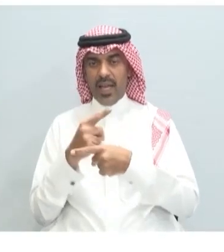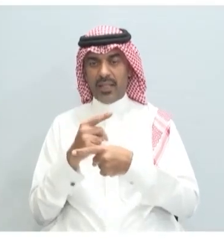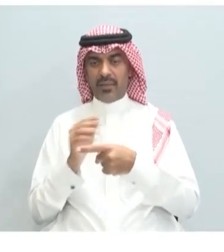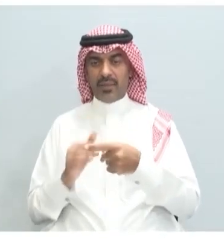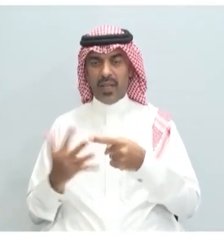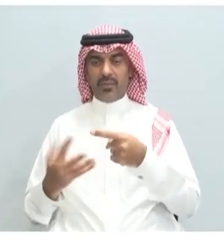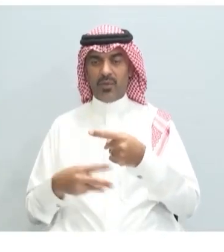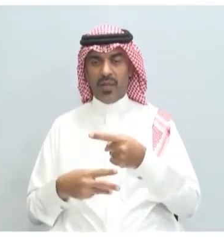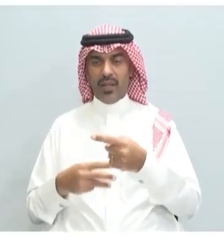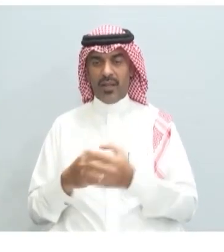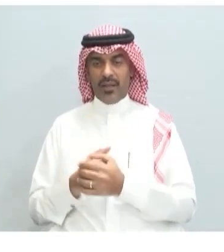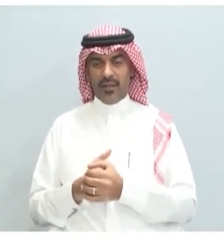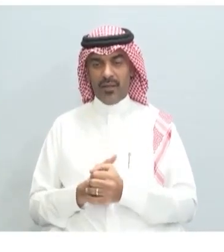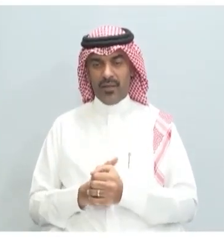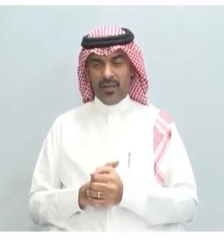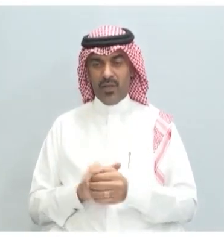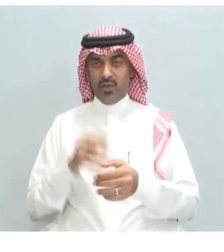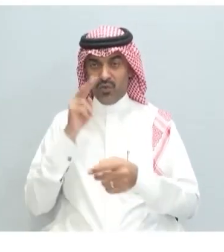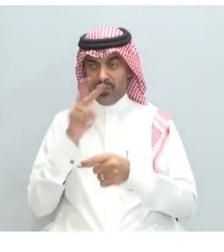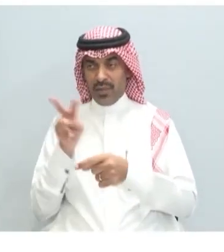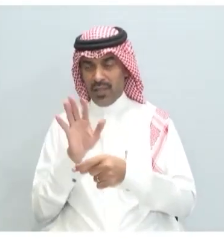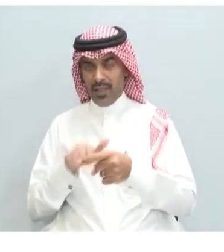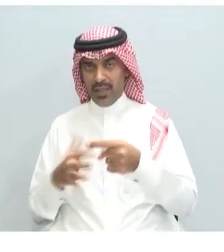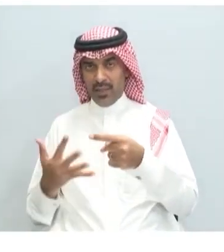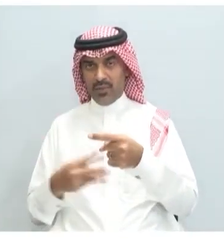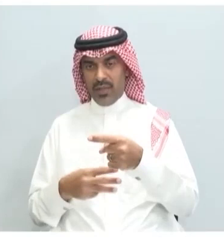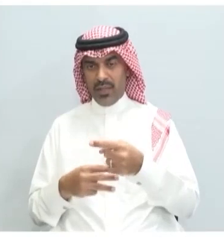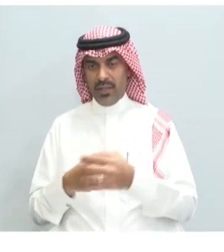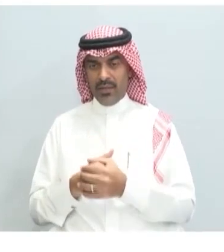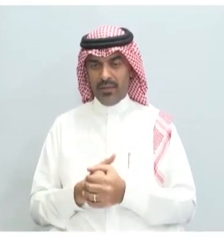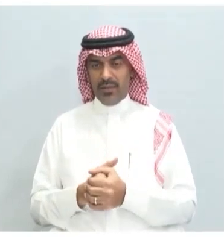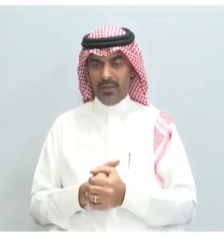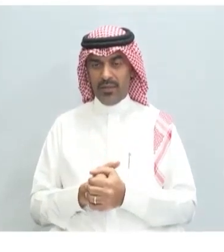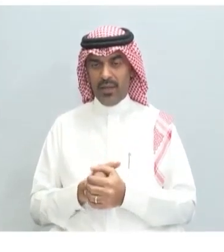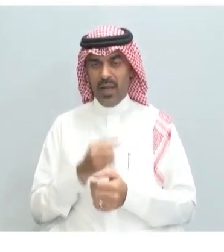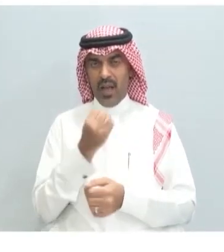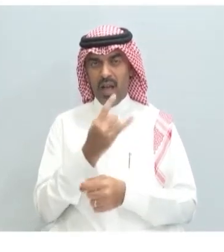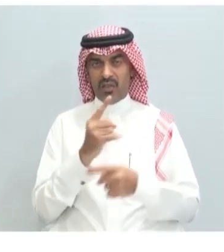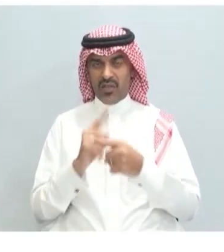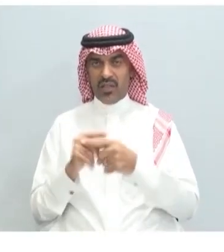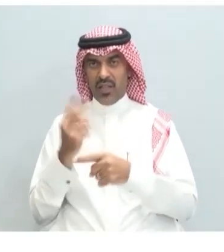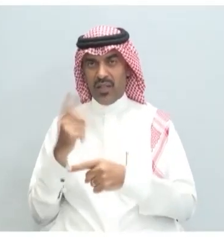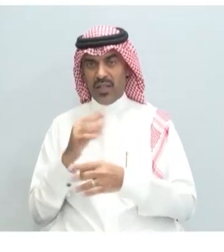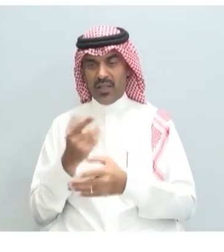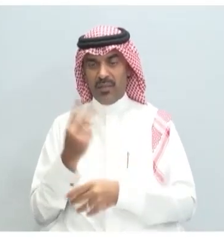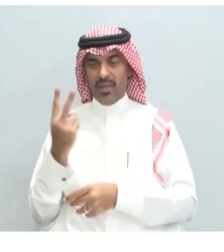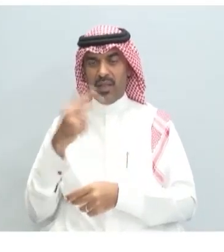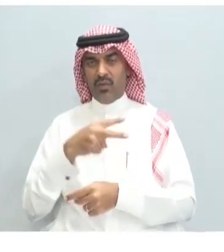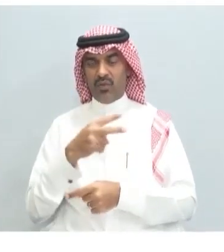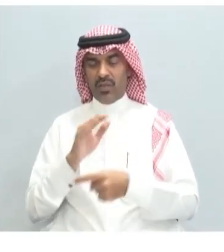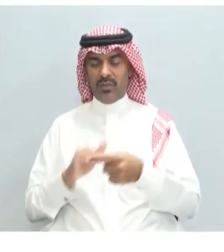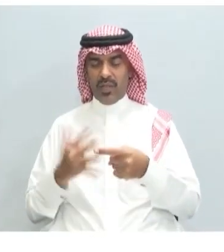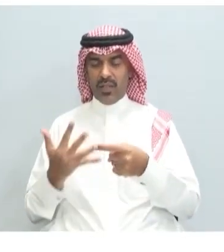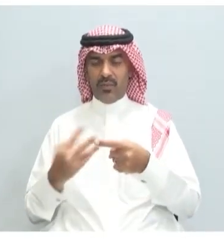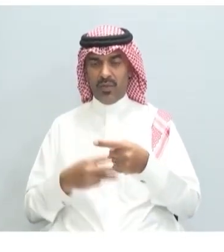الكسرين لاحظ المقام موحد على 35 وبالتالي 10 + 12 بيكون 22 من اصل